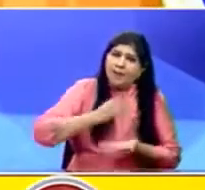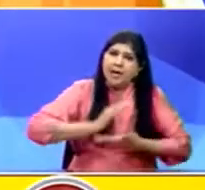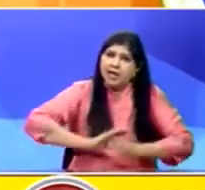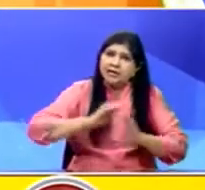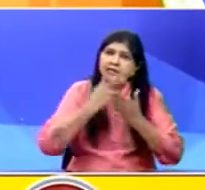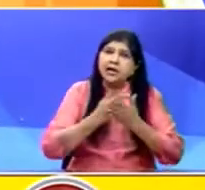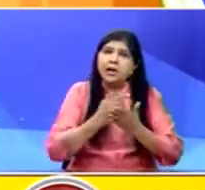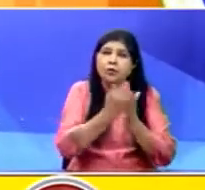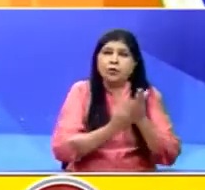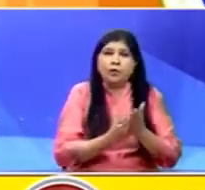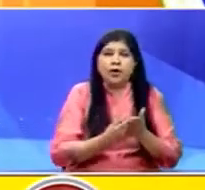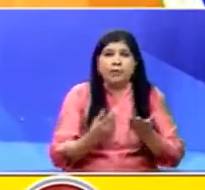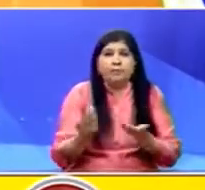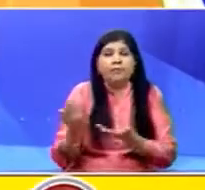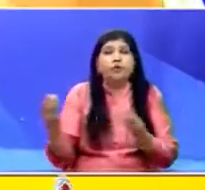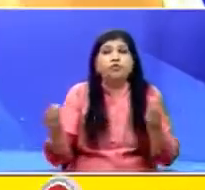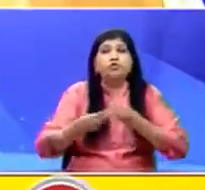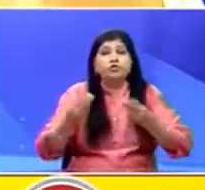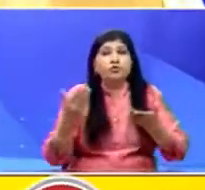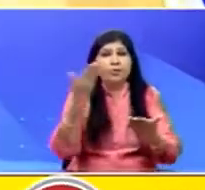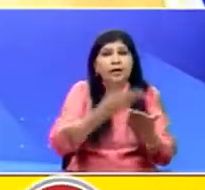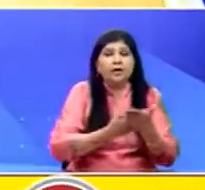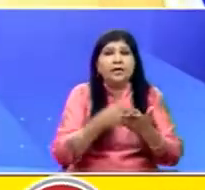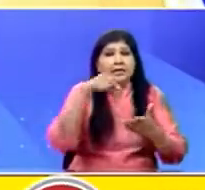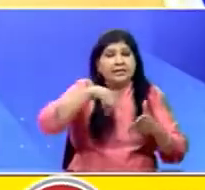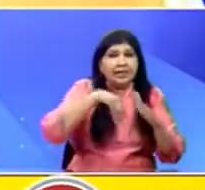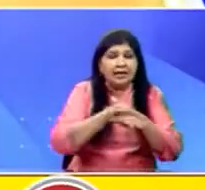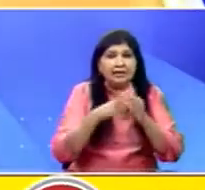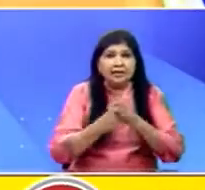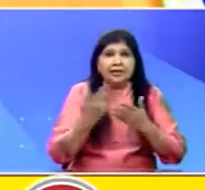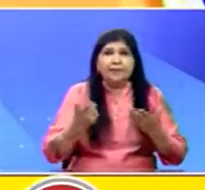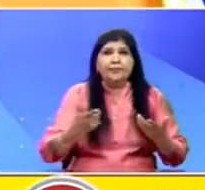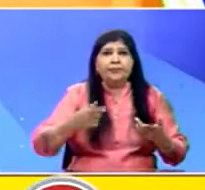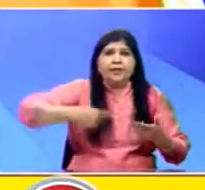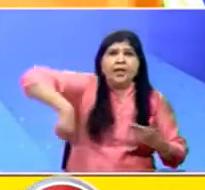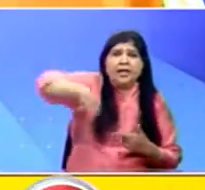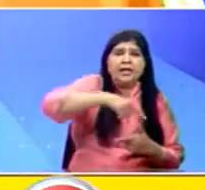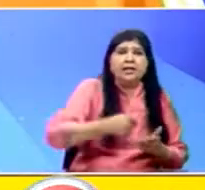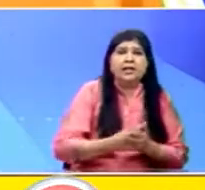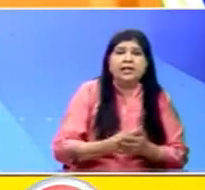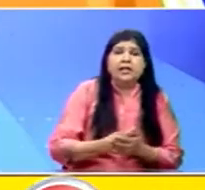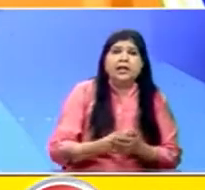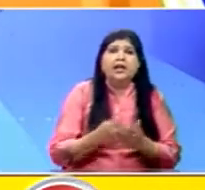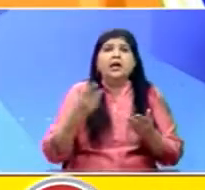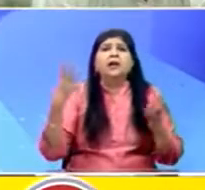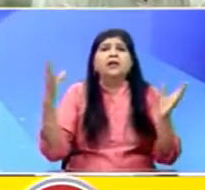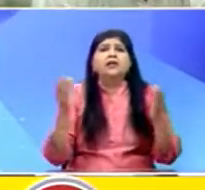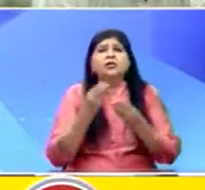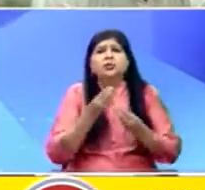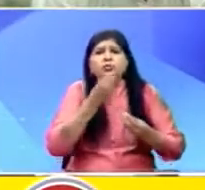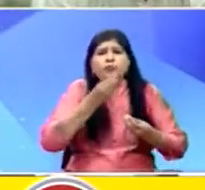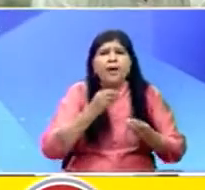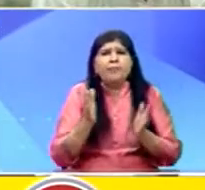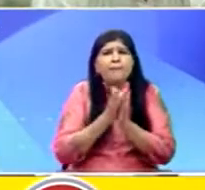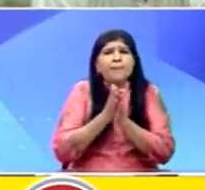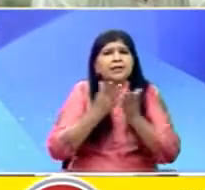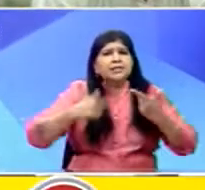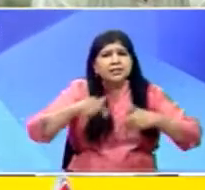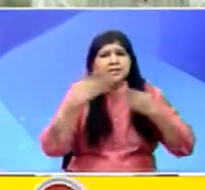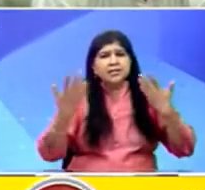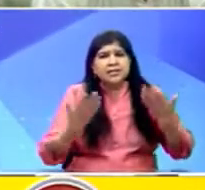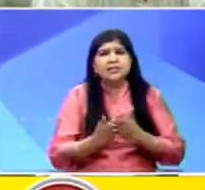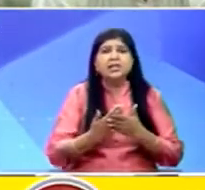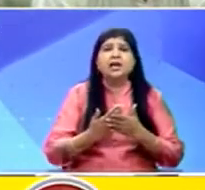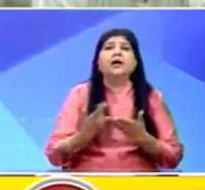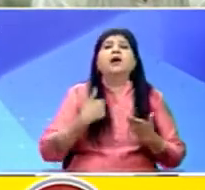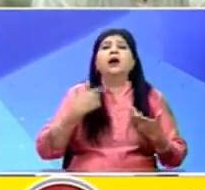सफलतापूर्वक प्रयोग किया गया। इसके तहत जिले में भजन कीर्तन आयोजित हुए, जिसमें